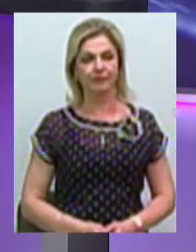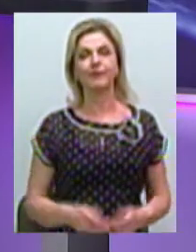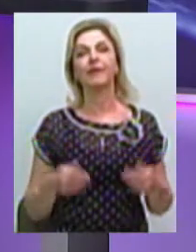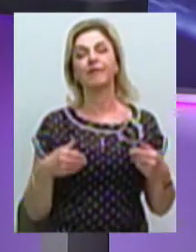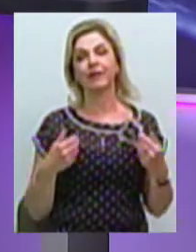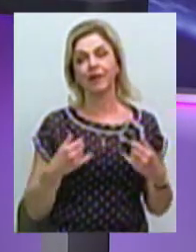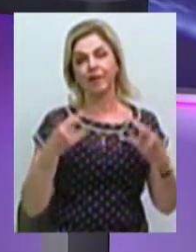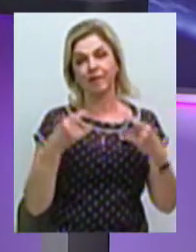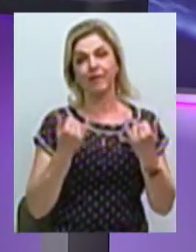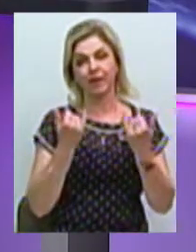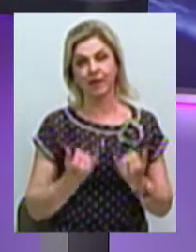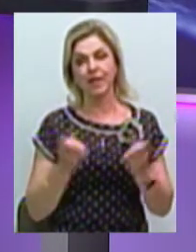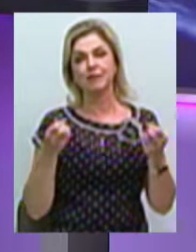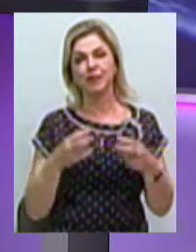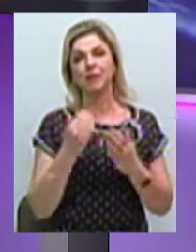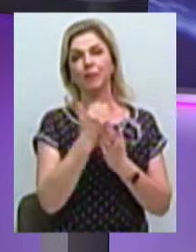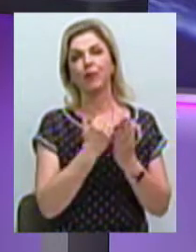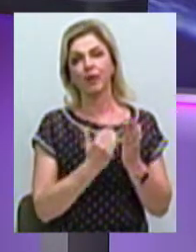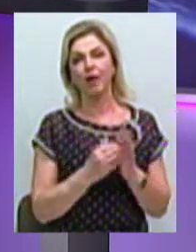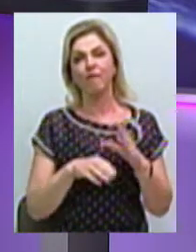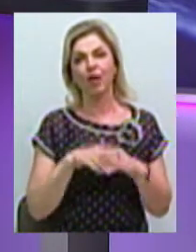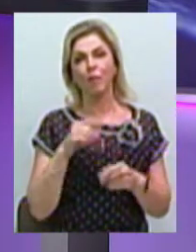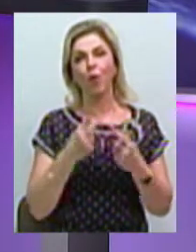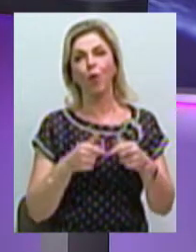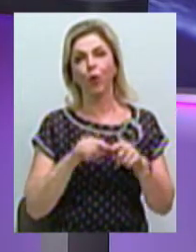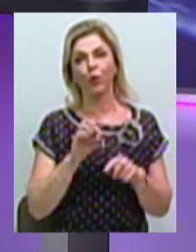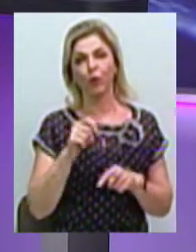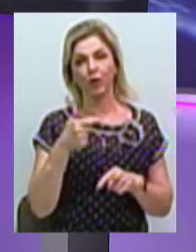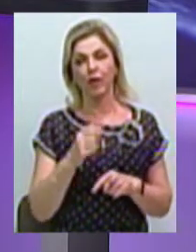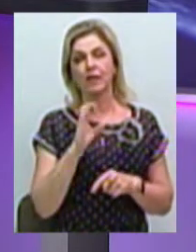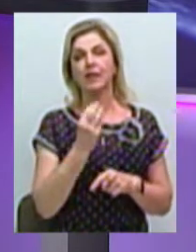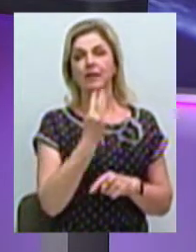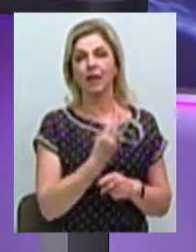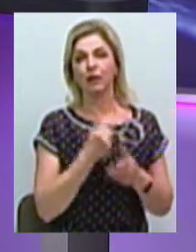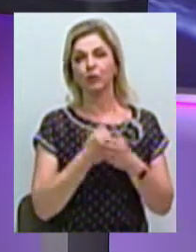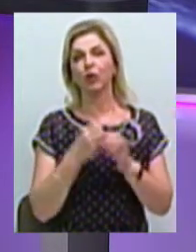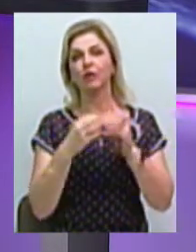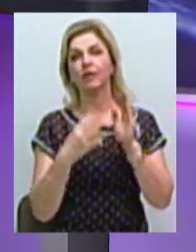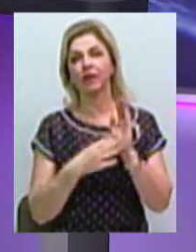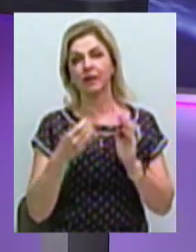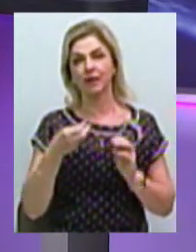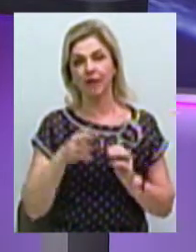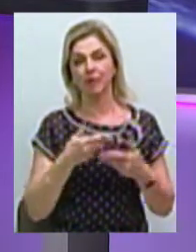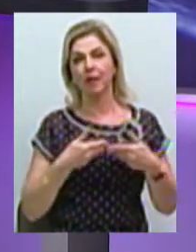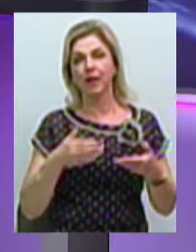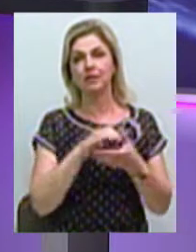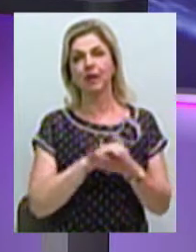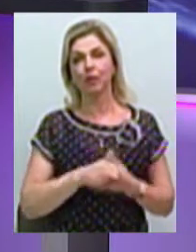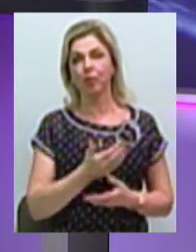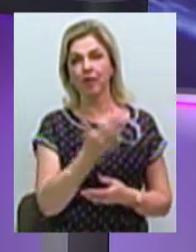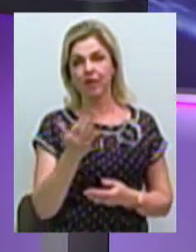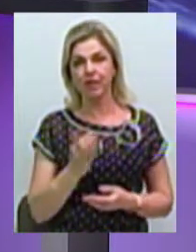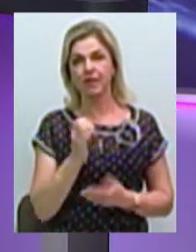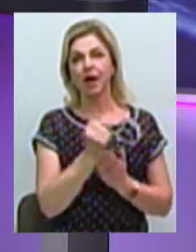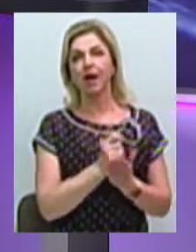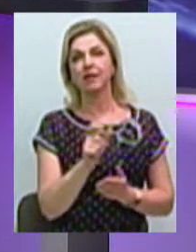Вітаю в прямому ефірі спеціальний проєкт «Виборчий округ співбесіда». З 3 і до 19 липня ми знайомимо вас, шановні глядачі, з